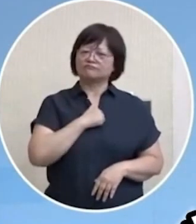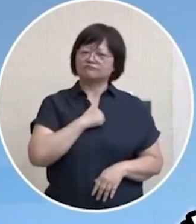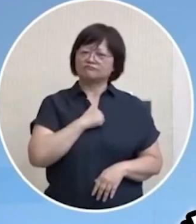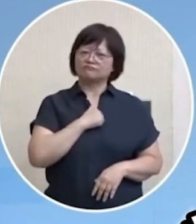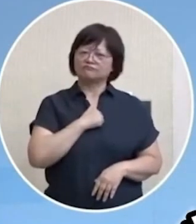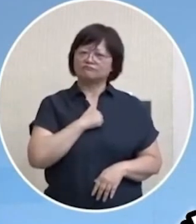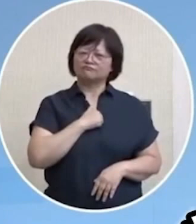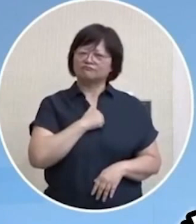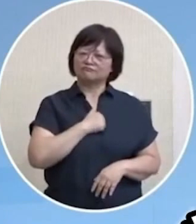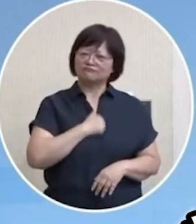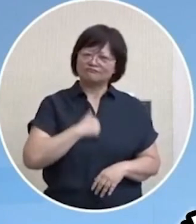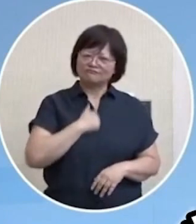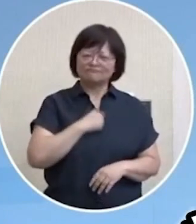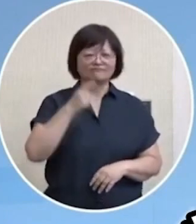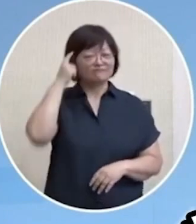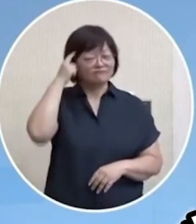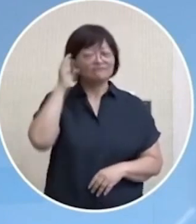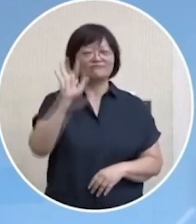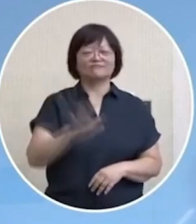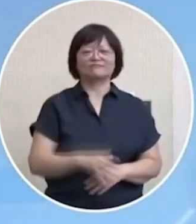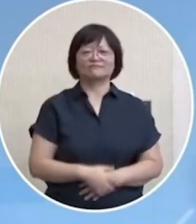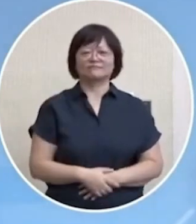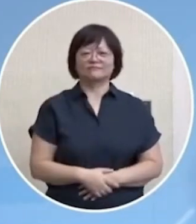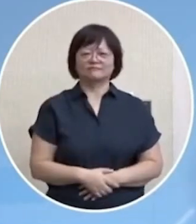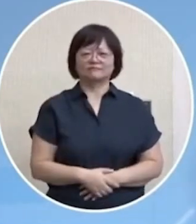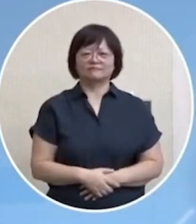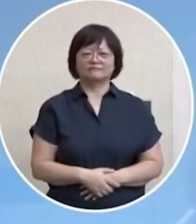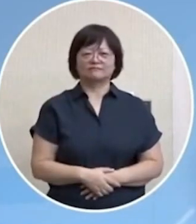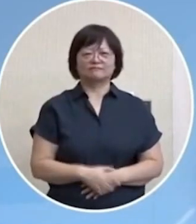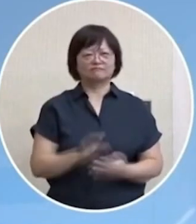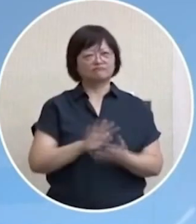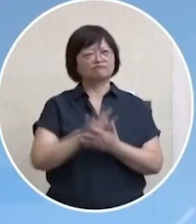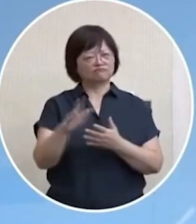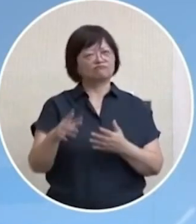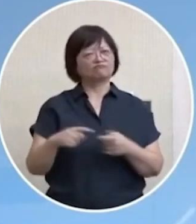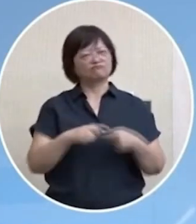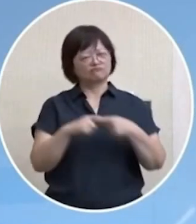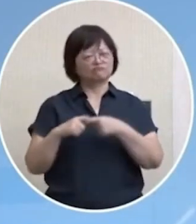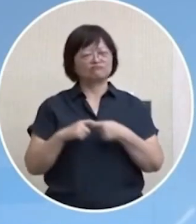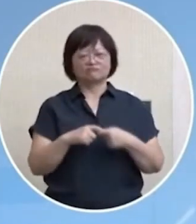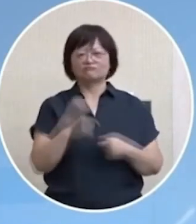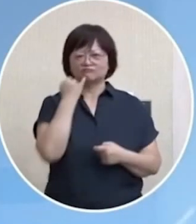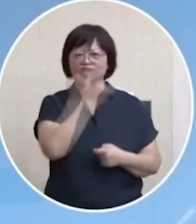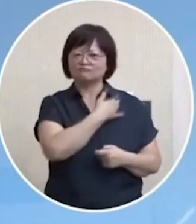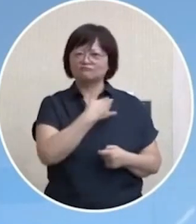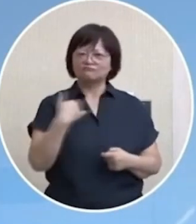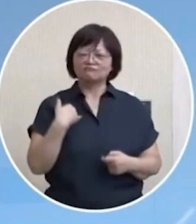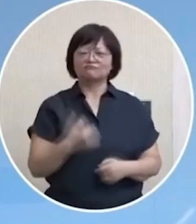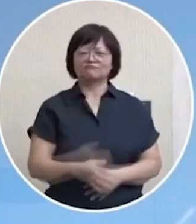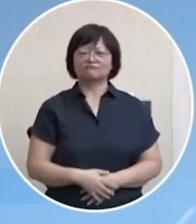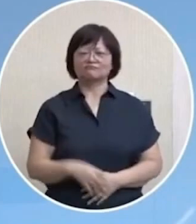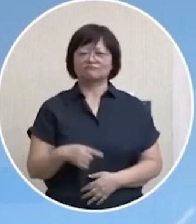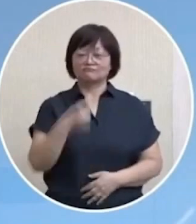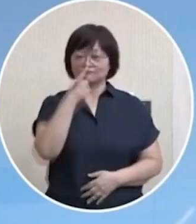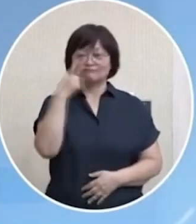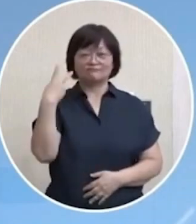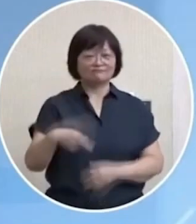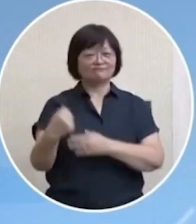经展露契机。我会继续的推动，积极的推动。